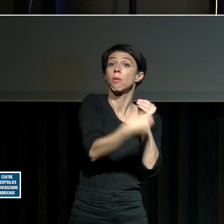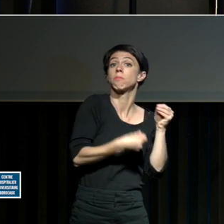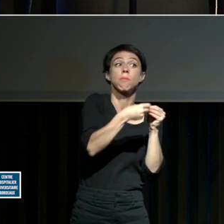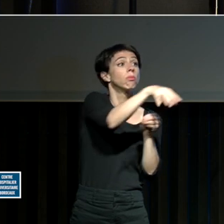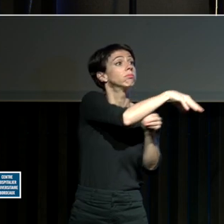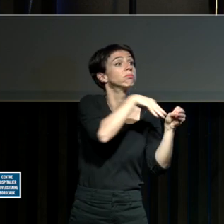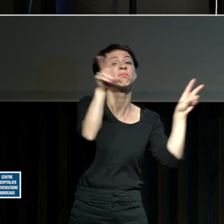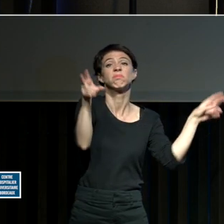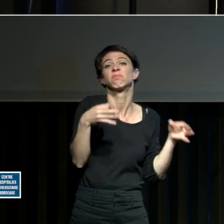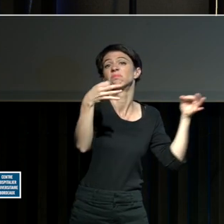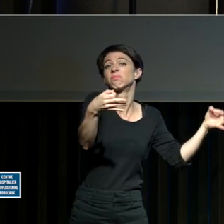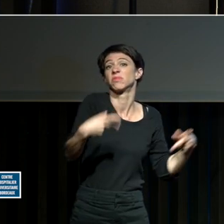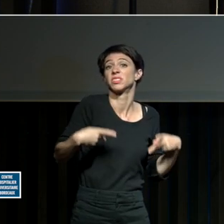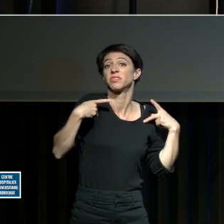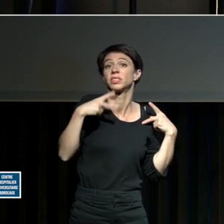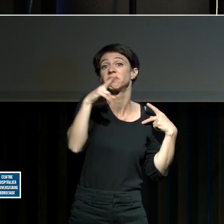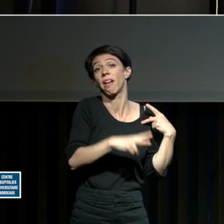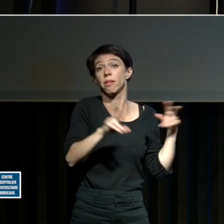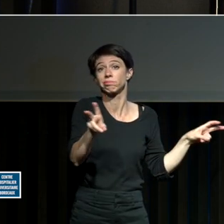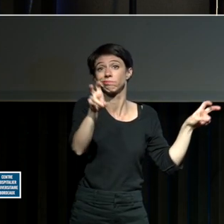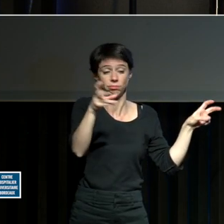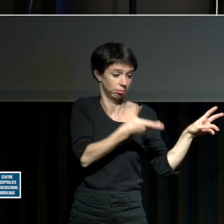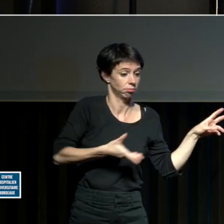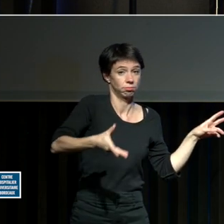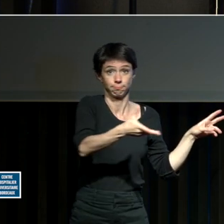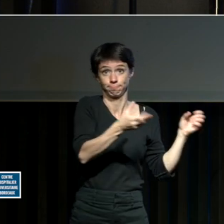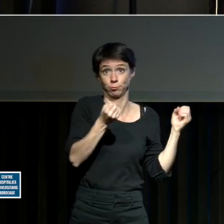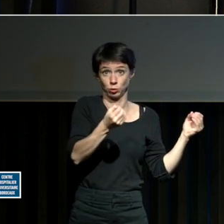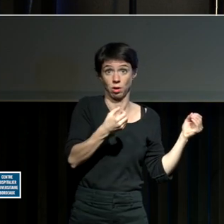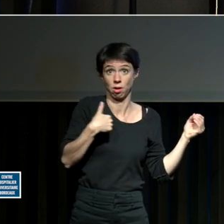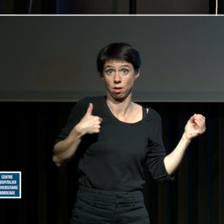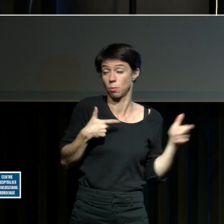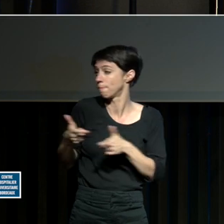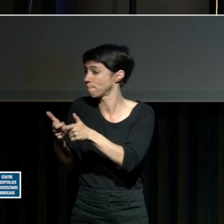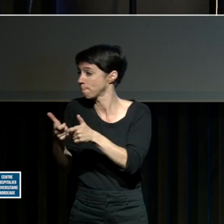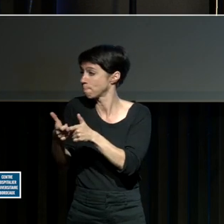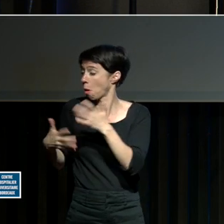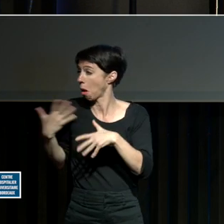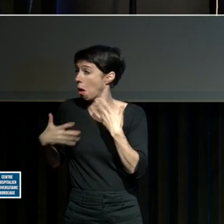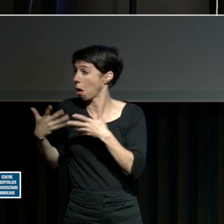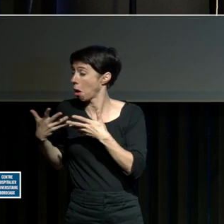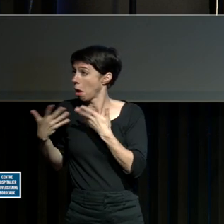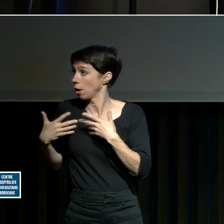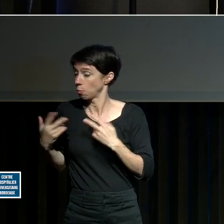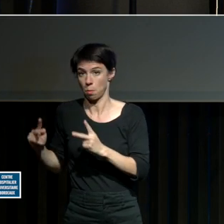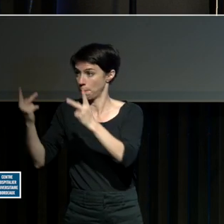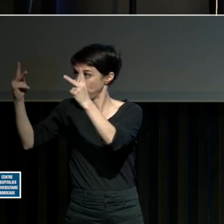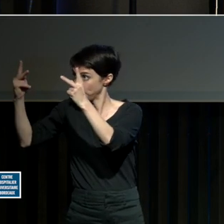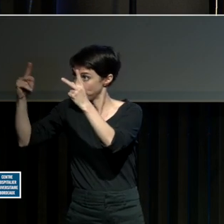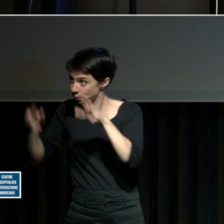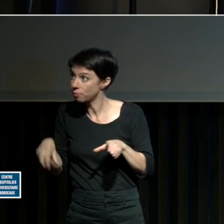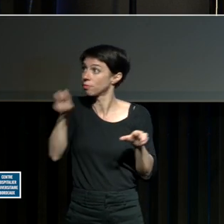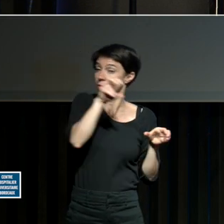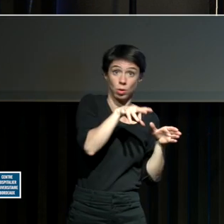de la vraie vie où ces joueurs peuvent parfois avoir des problématiques anxieuses, d'inhibition et des problématiques phobiques.